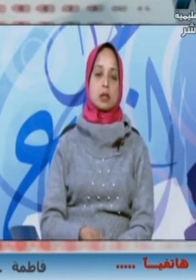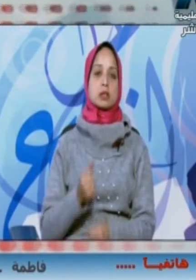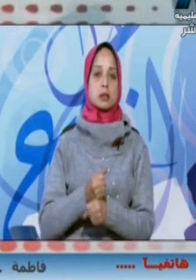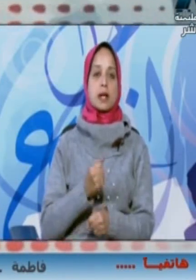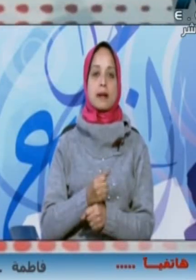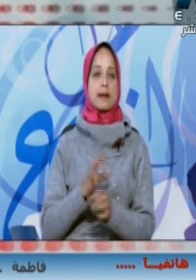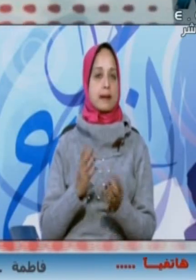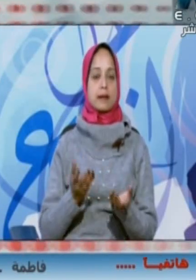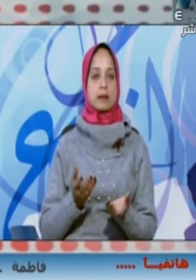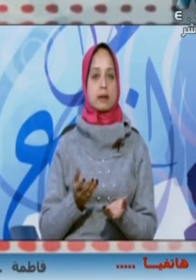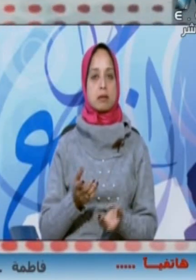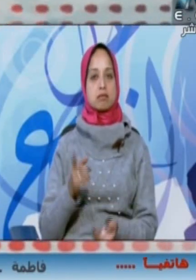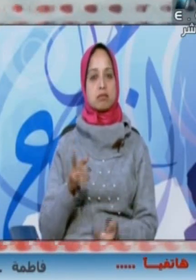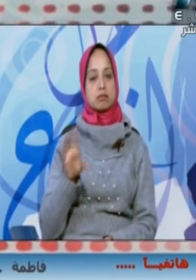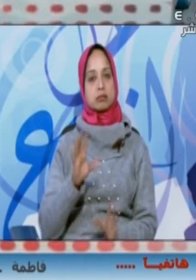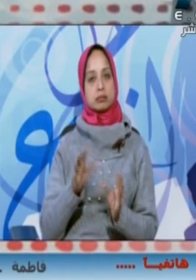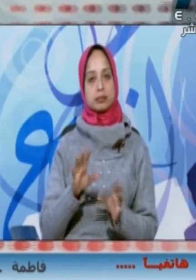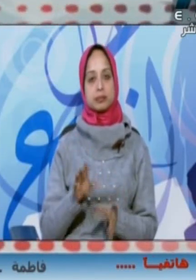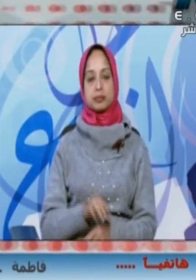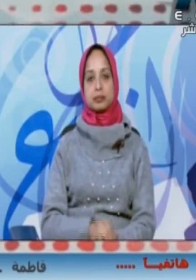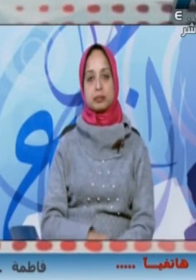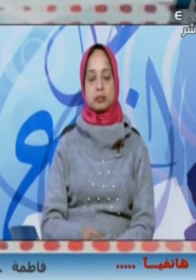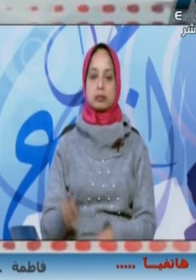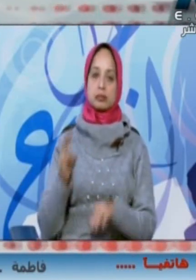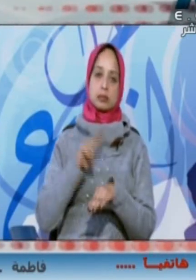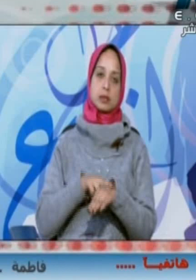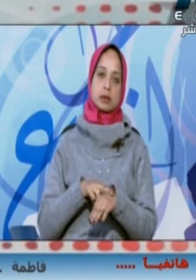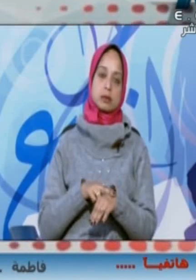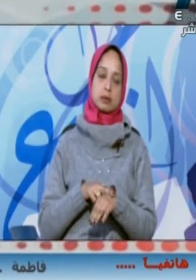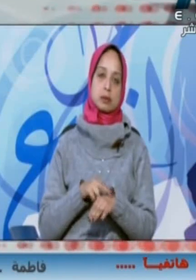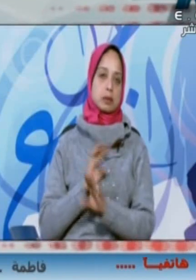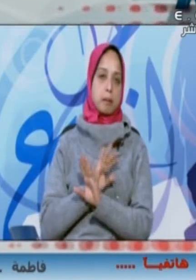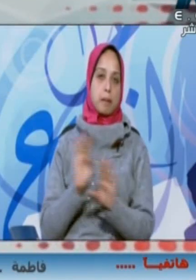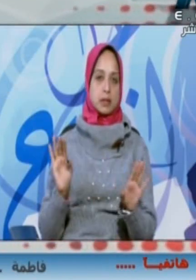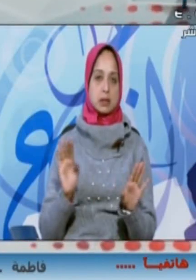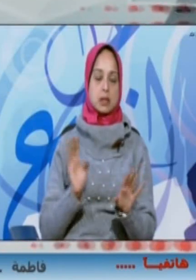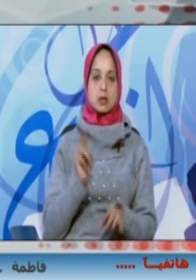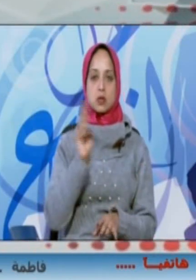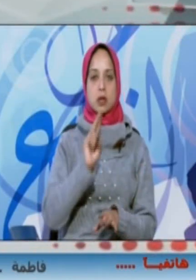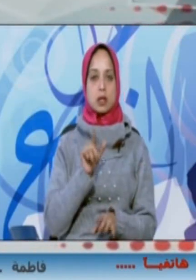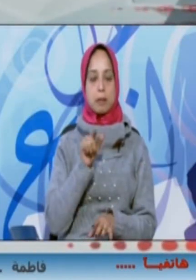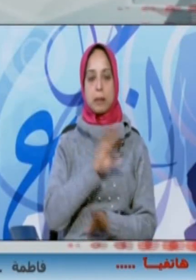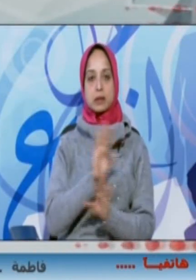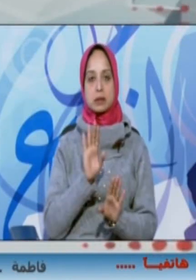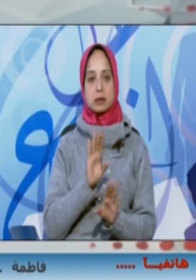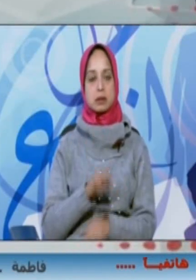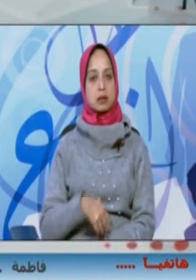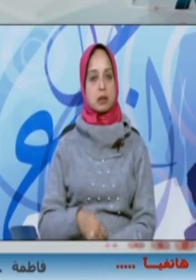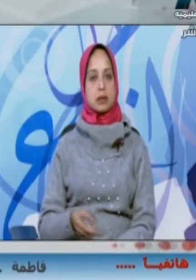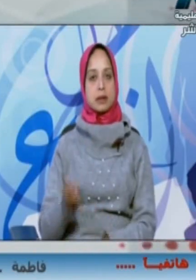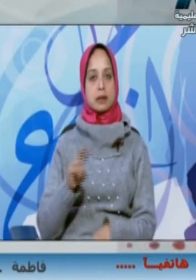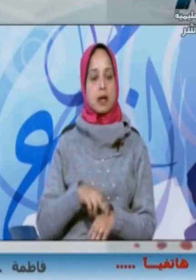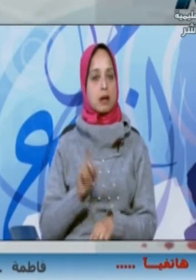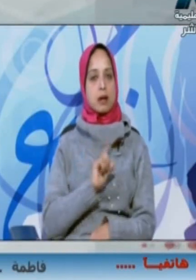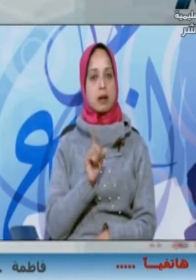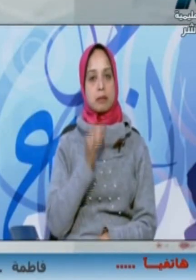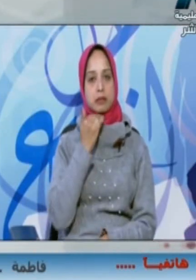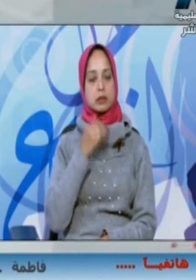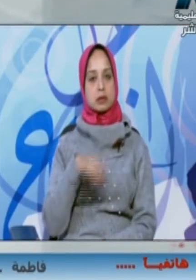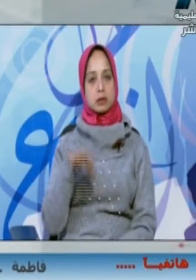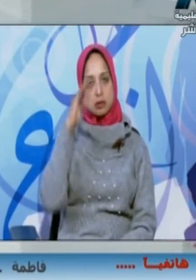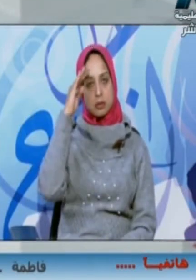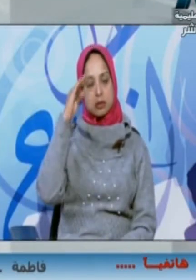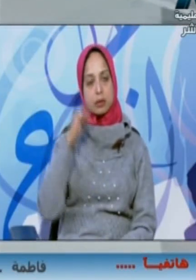كده برضو يا فاطمة السؤال؟ طب قولي اللي بعديه ايه؟ هو ده بس السؤال. في اسئلة تانية عندك؟ لا شكرا. طب خلينا في الصغار ده معايا يا